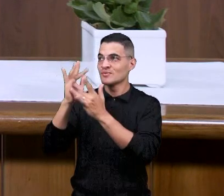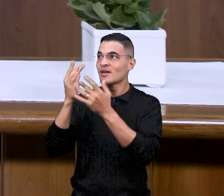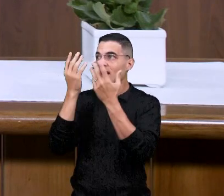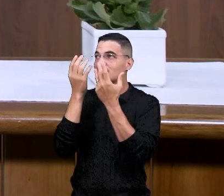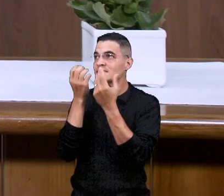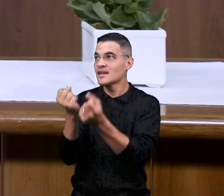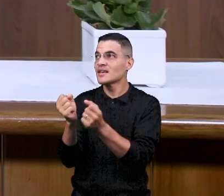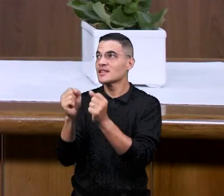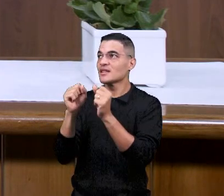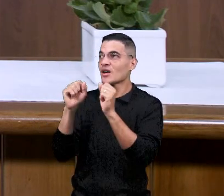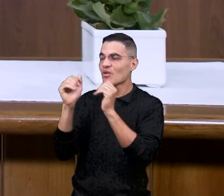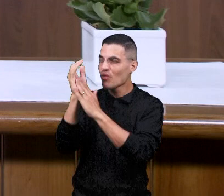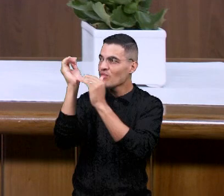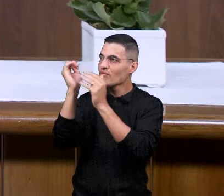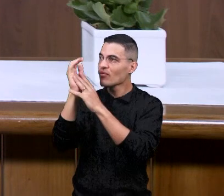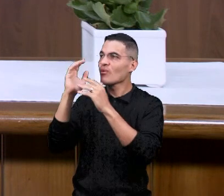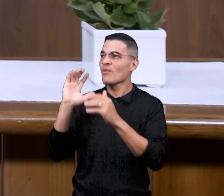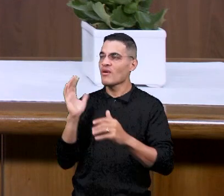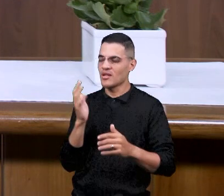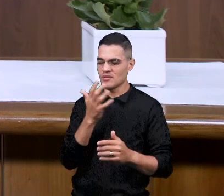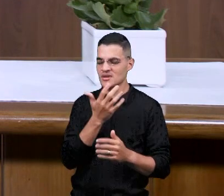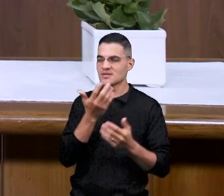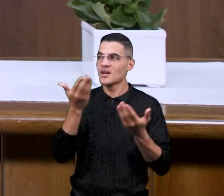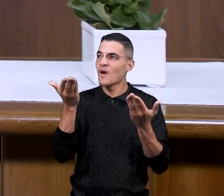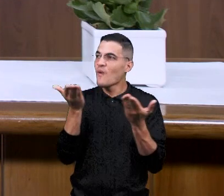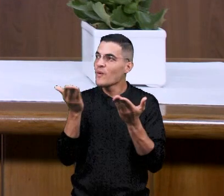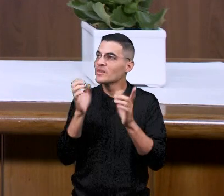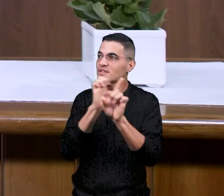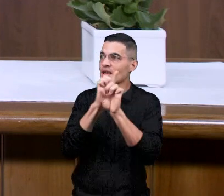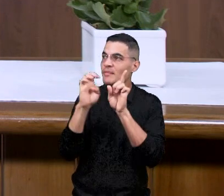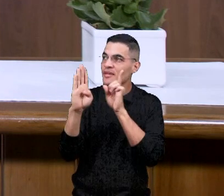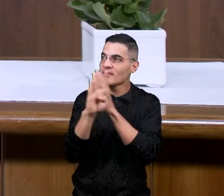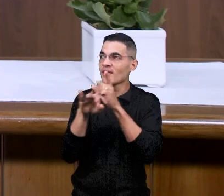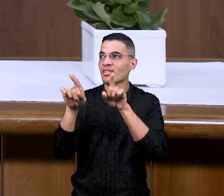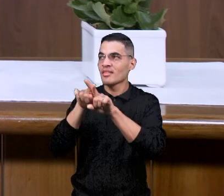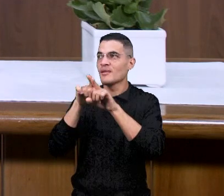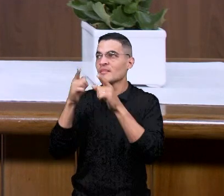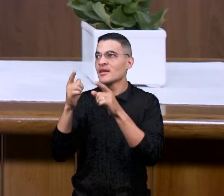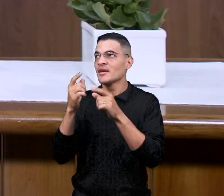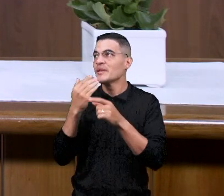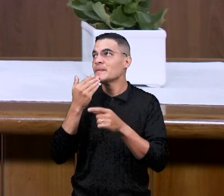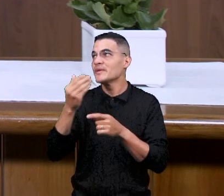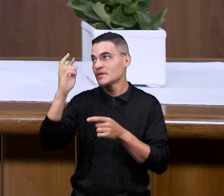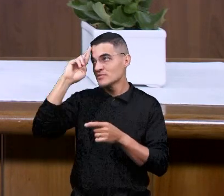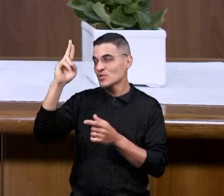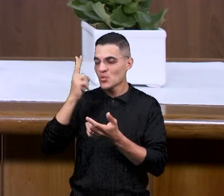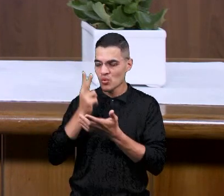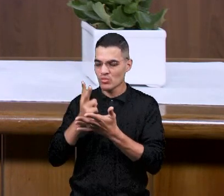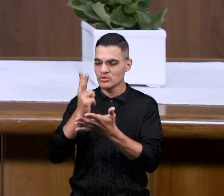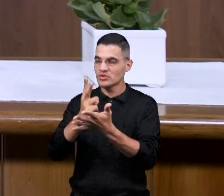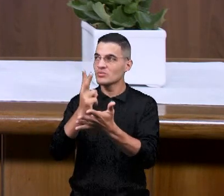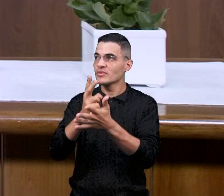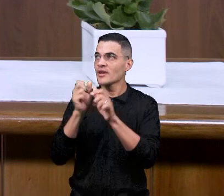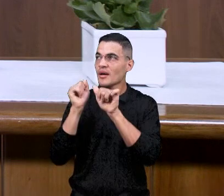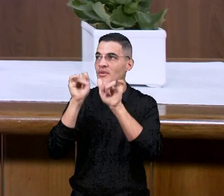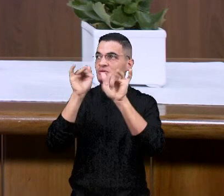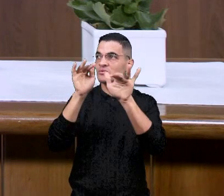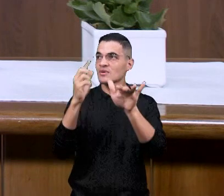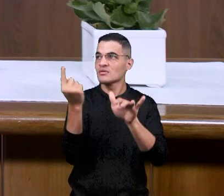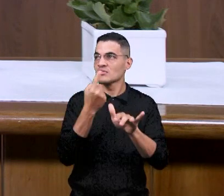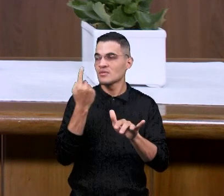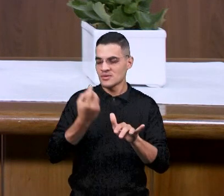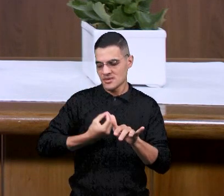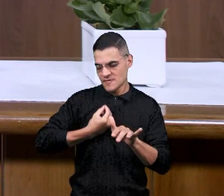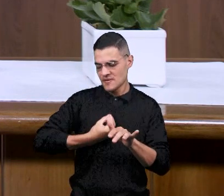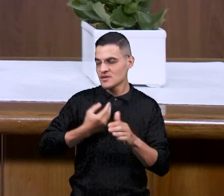notre louange, notre adoration ce matin, l'école biblique dominicale, et continue avec nous. C'est la demande que nous faisons le